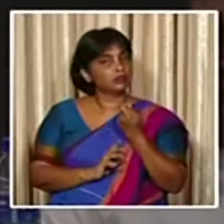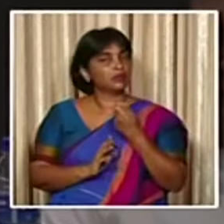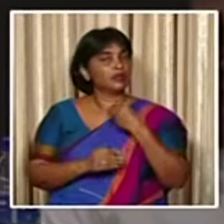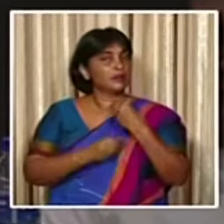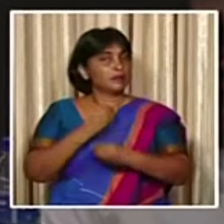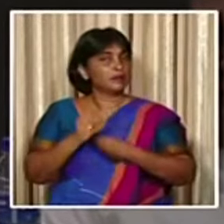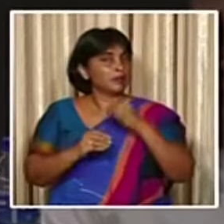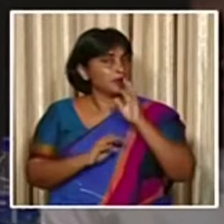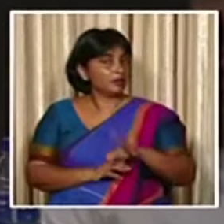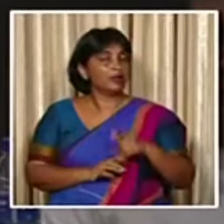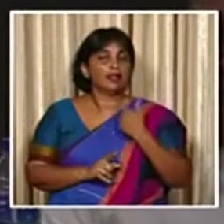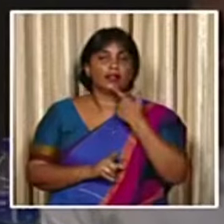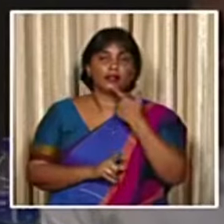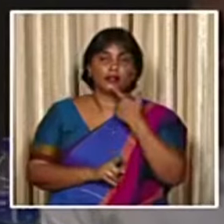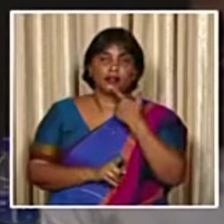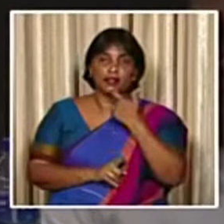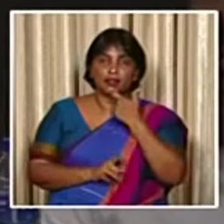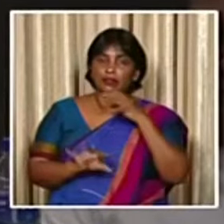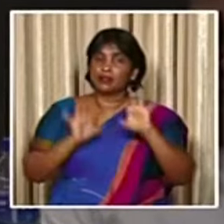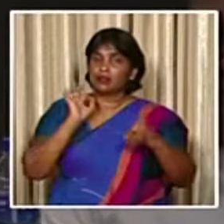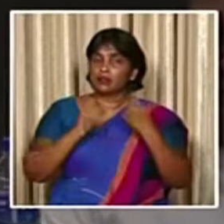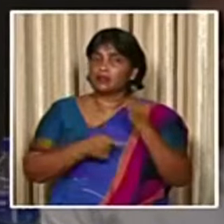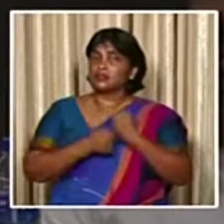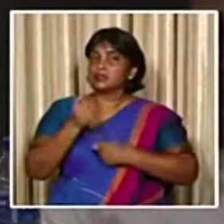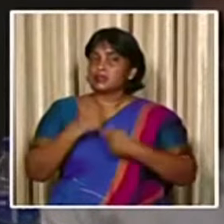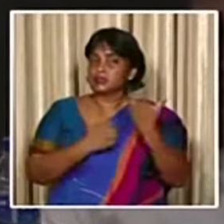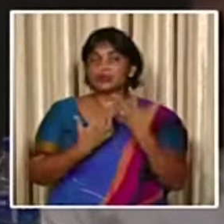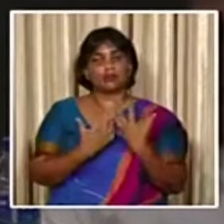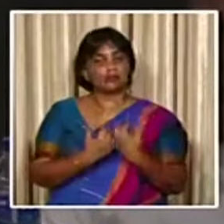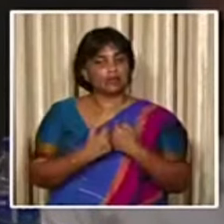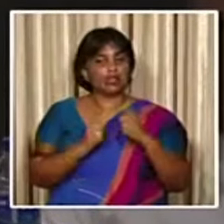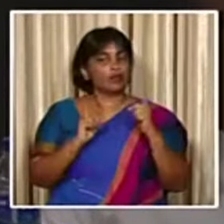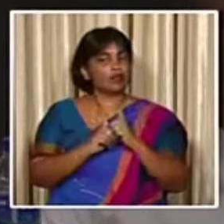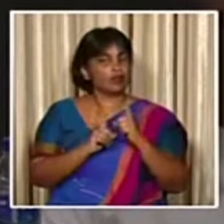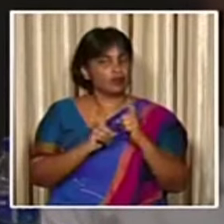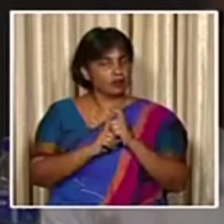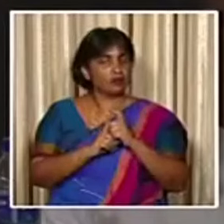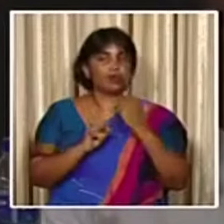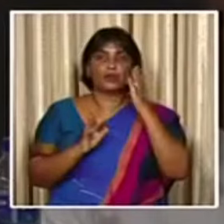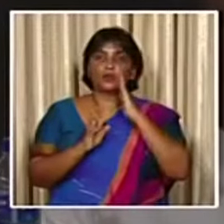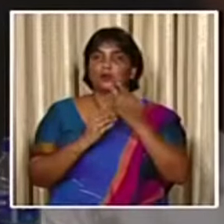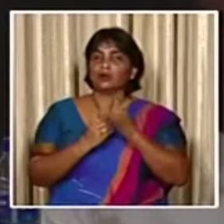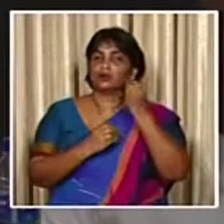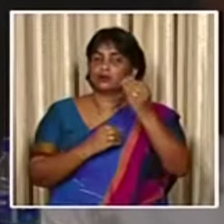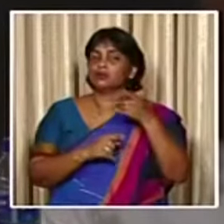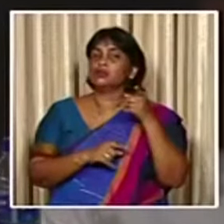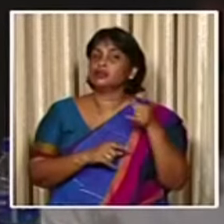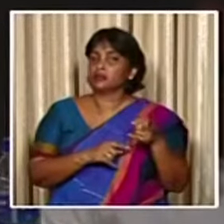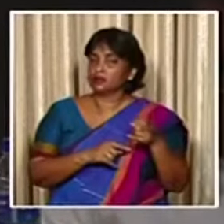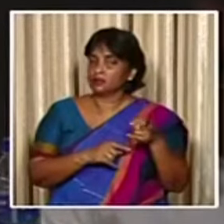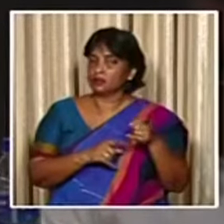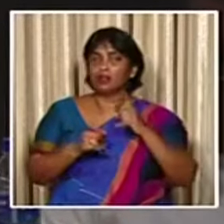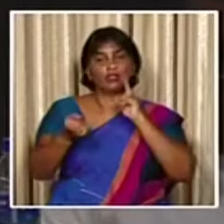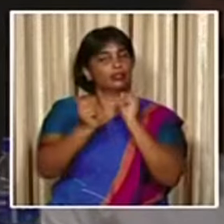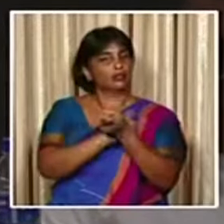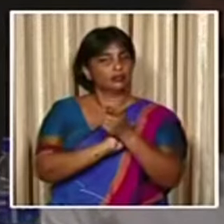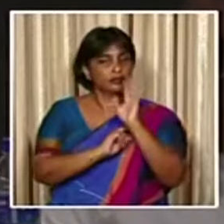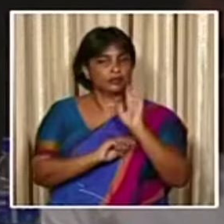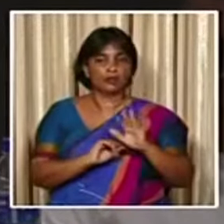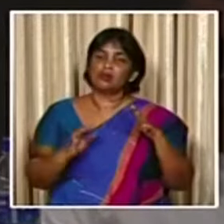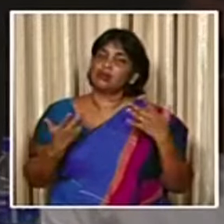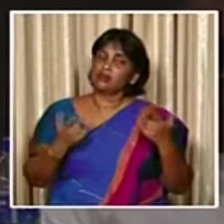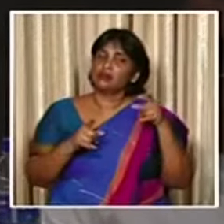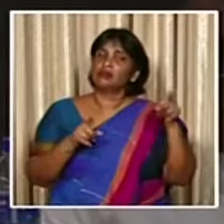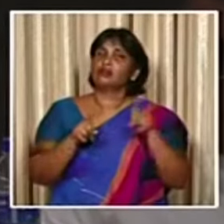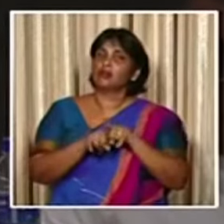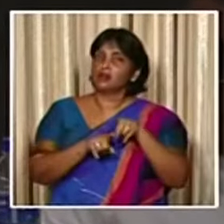මේ උත්පාදනය කරන තේ දළු විකුණලා උත්පාදනය කරන ඩොලර් පිටරටවල් වල මේගොල්ලෝ හංගගෙන ඉන්නවා. එහෙම